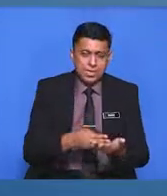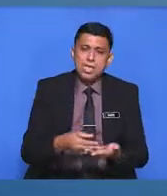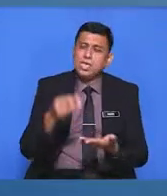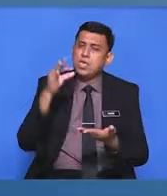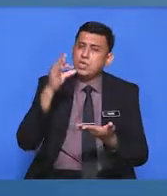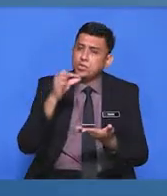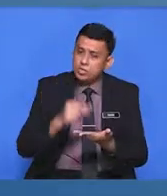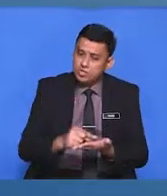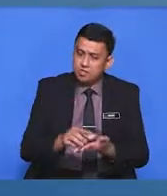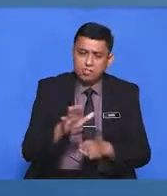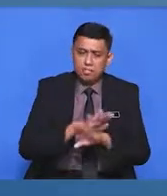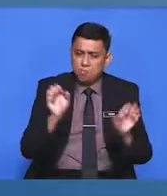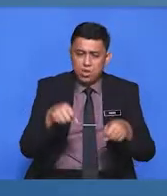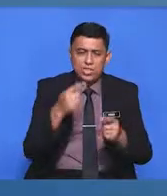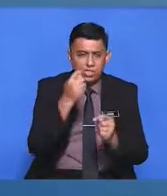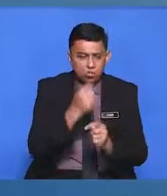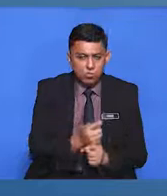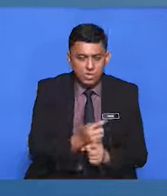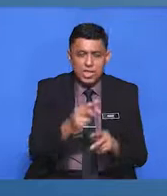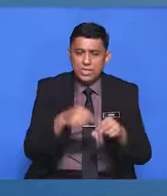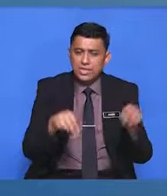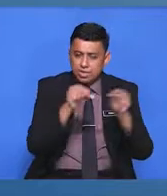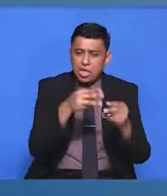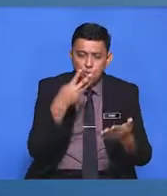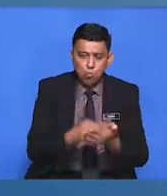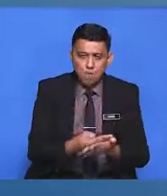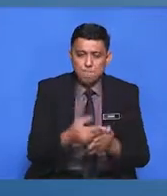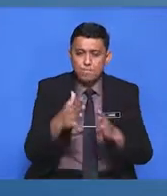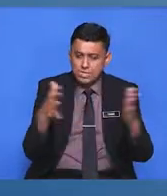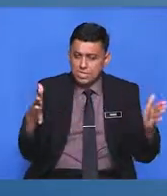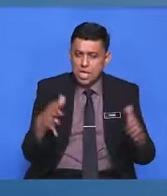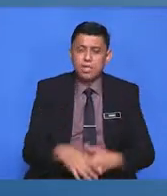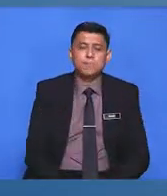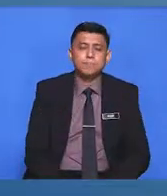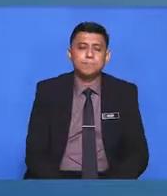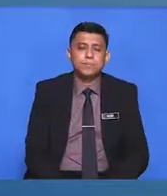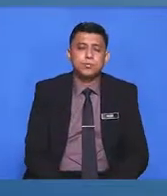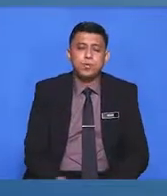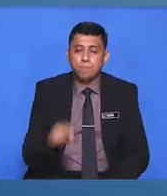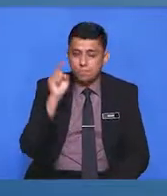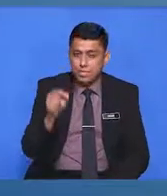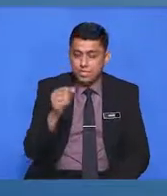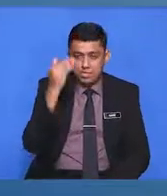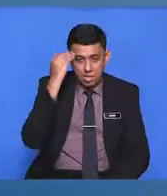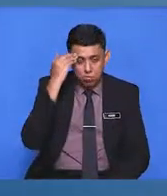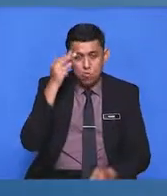itu adalah besar. Murid-murid perlu kenal pasti nilai wang terlebih dahulu,